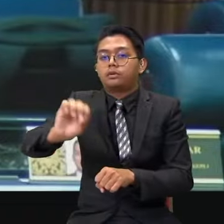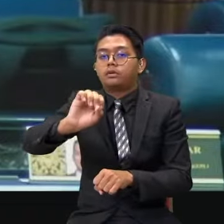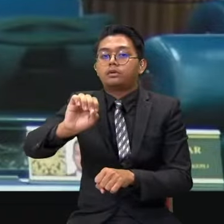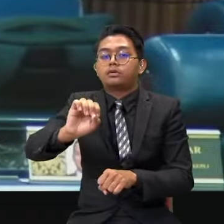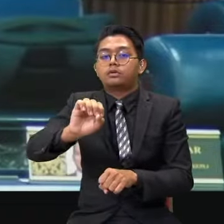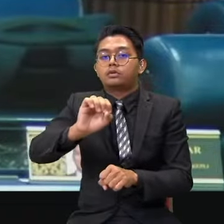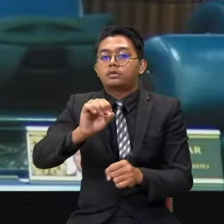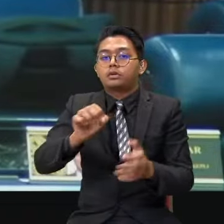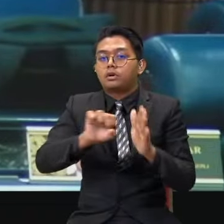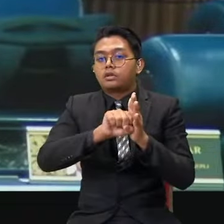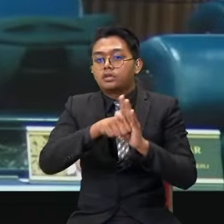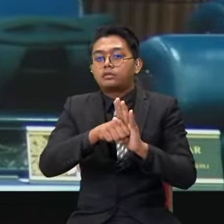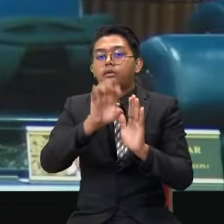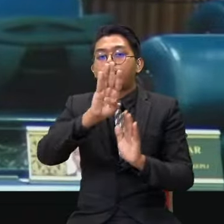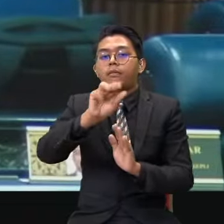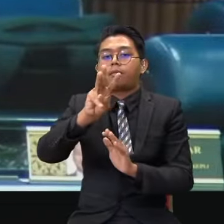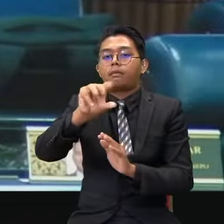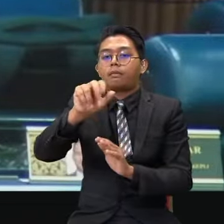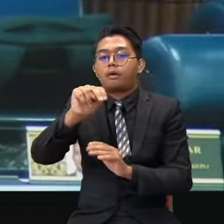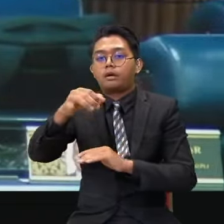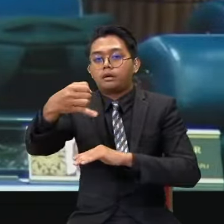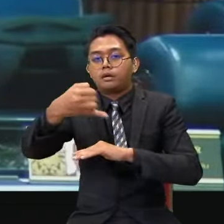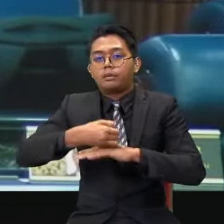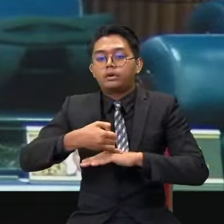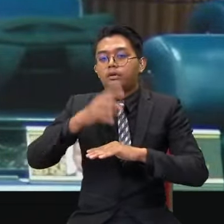Jadi sekian saja perbahasan saya terima kasih baik terima kasih kampa